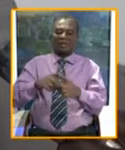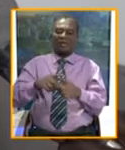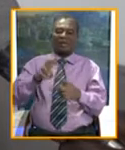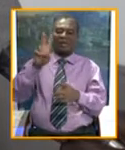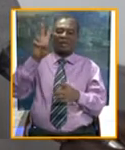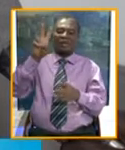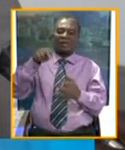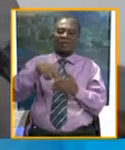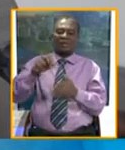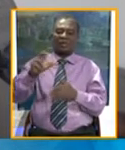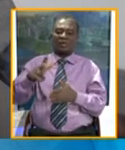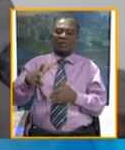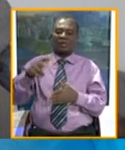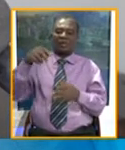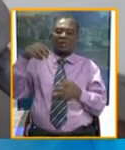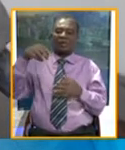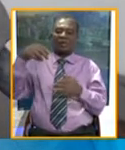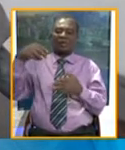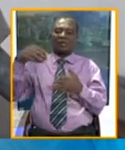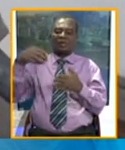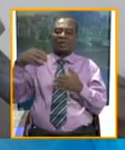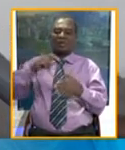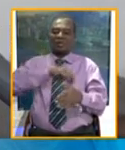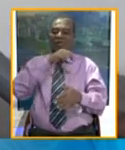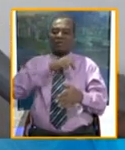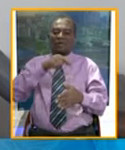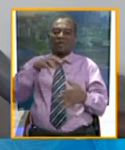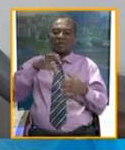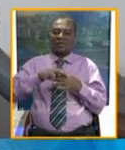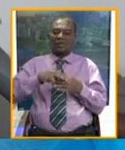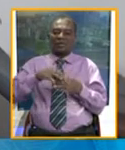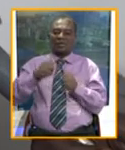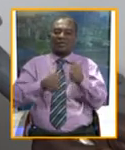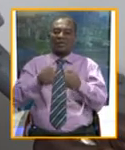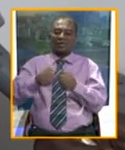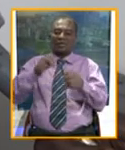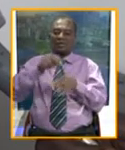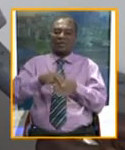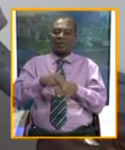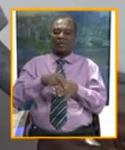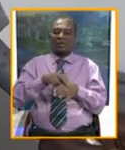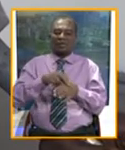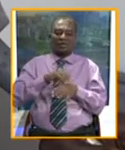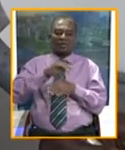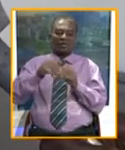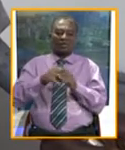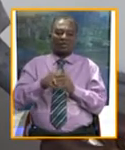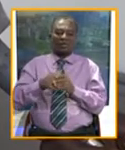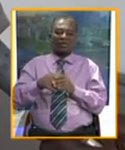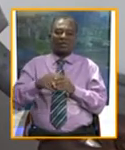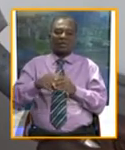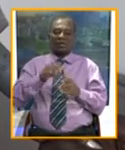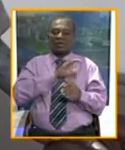2013, au niveau de l'administration, ou pratiquement au niveau de toutes les